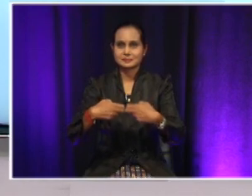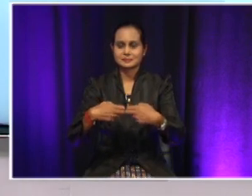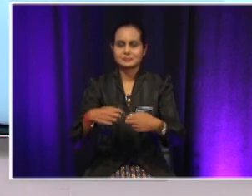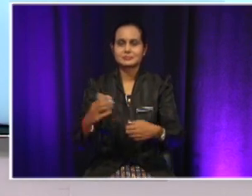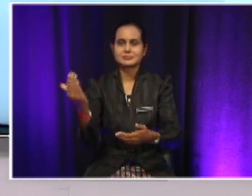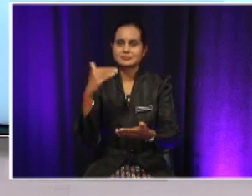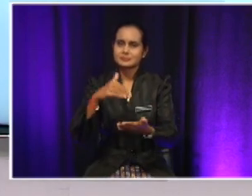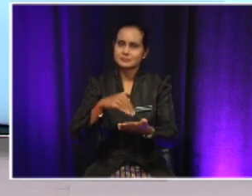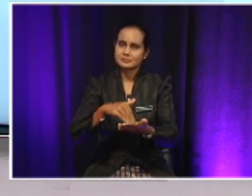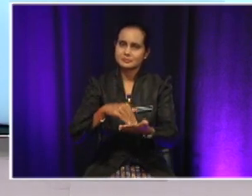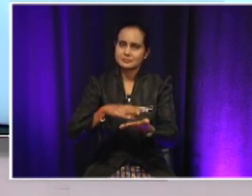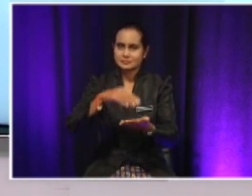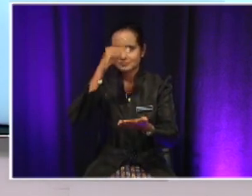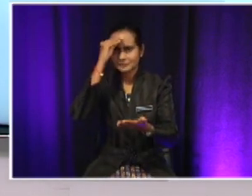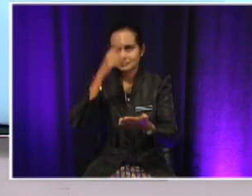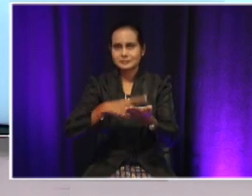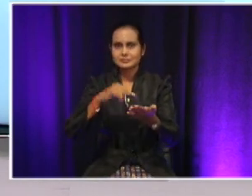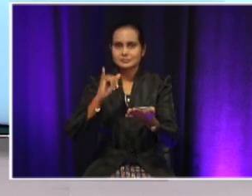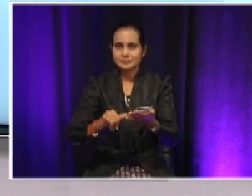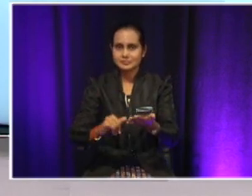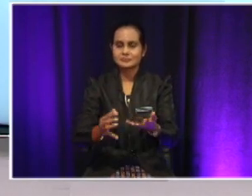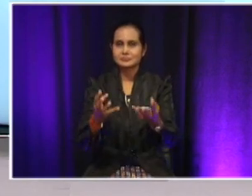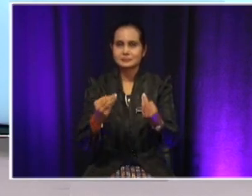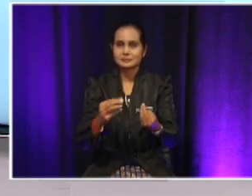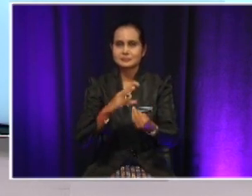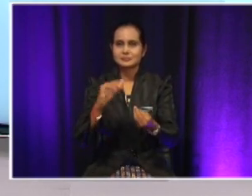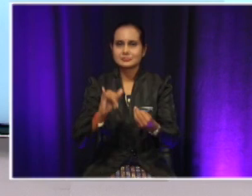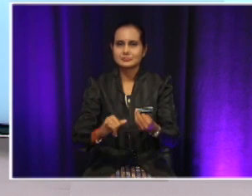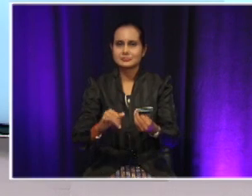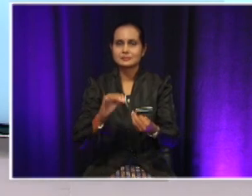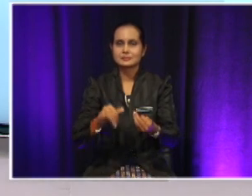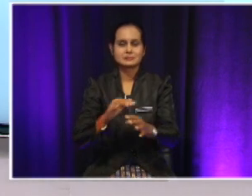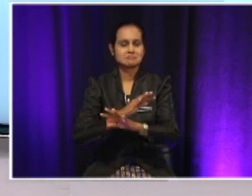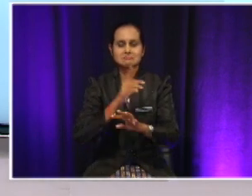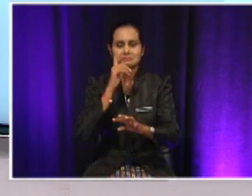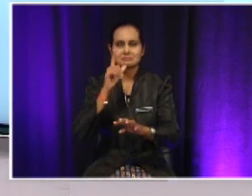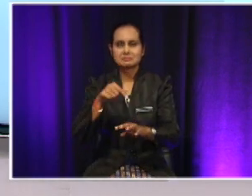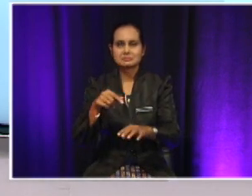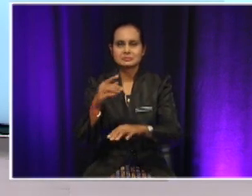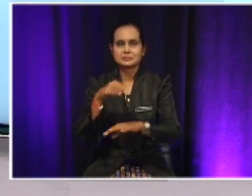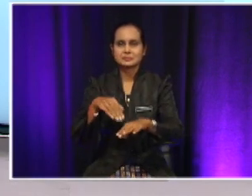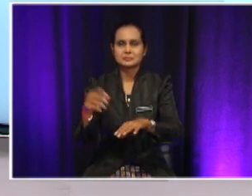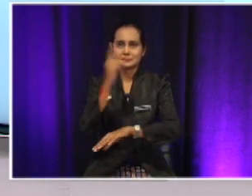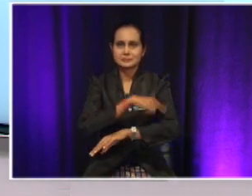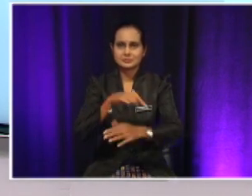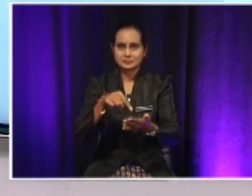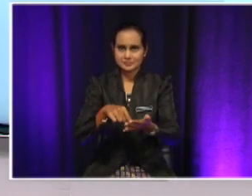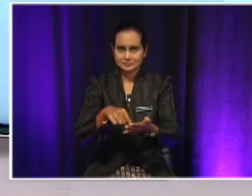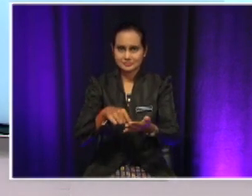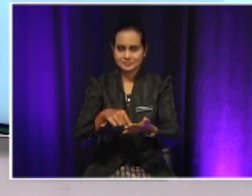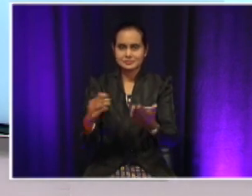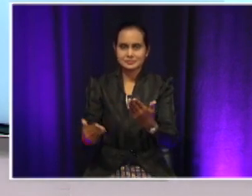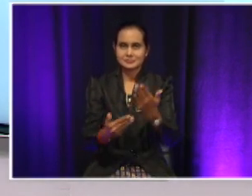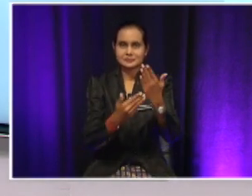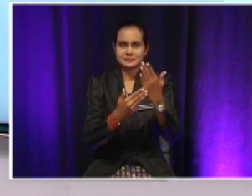kaji apa yang perlu dan juga apa yang tidak perlu pada hari ini. Okey, baiklah. Sebelum tu jom kita berkenalan dengan guru